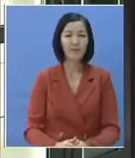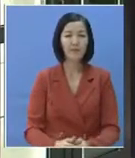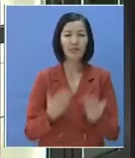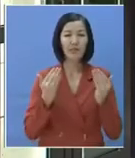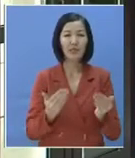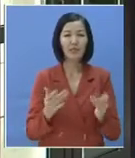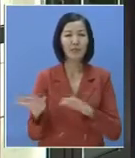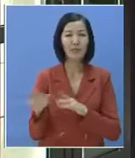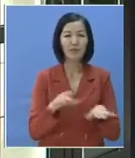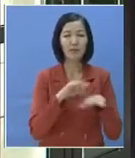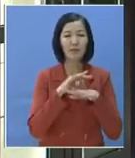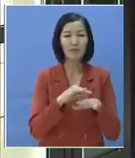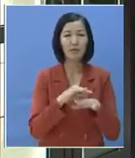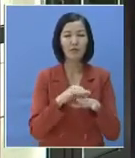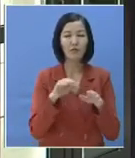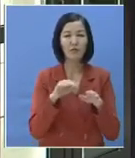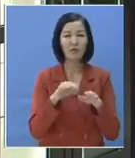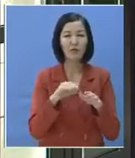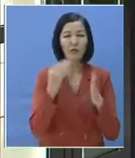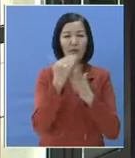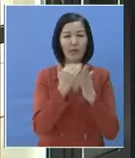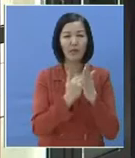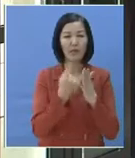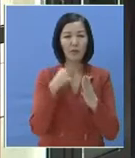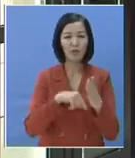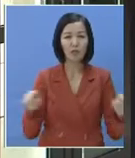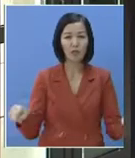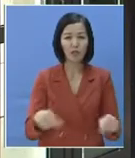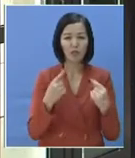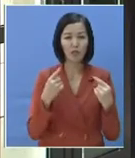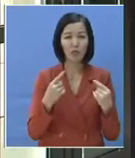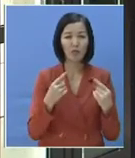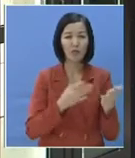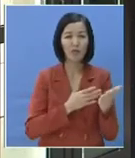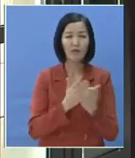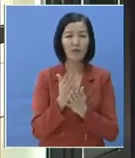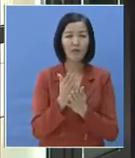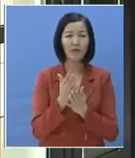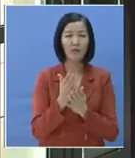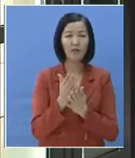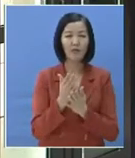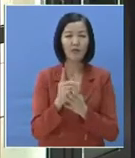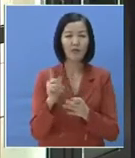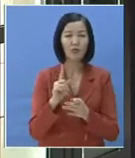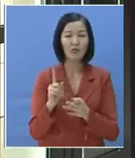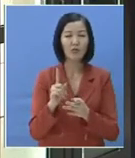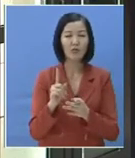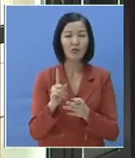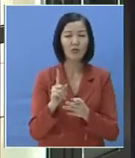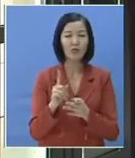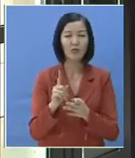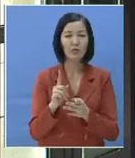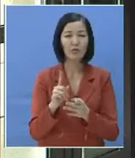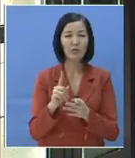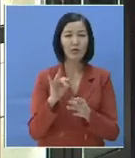Данное мероприятие проходит в рамках программы «Рухани Жангру» и направлено на то, чтобы